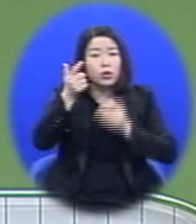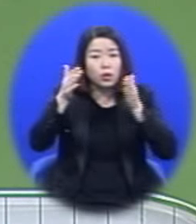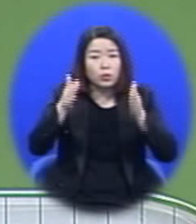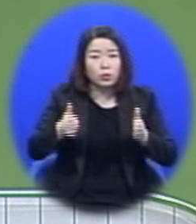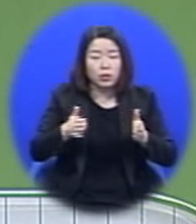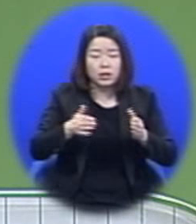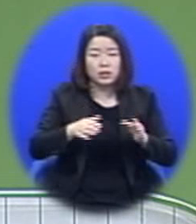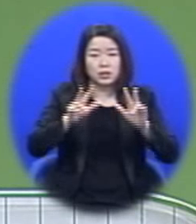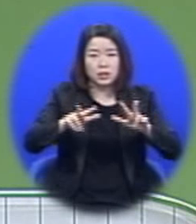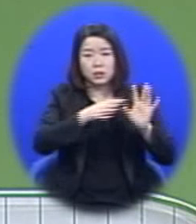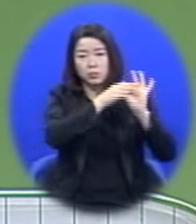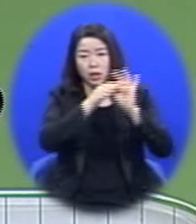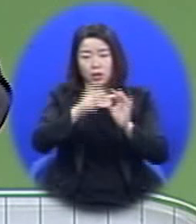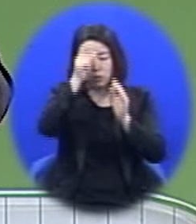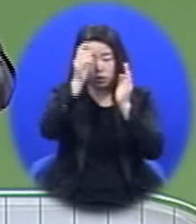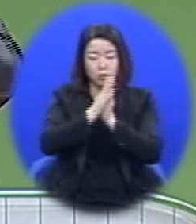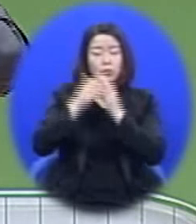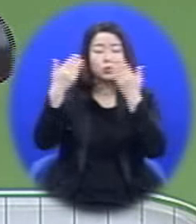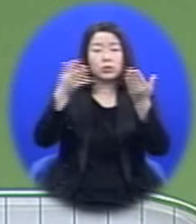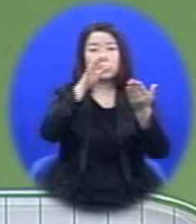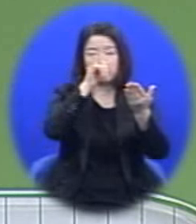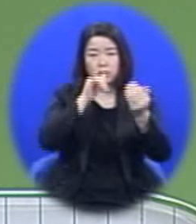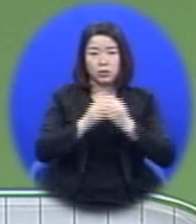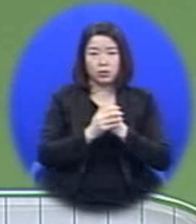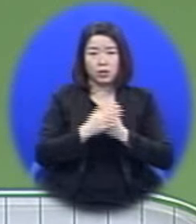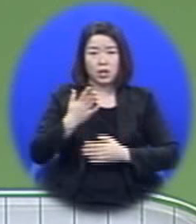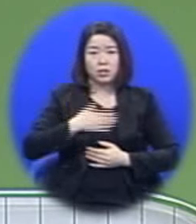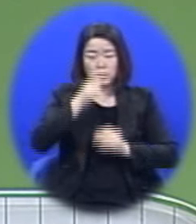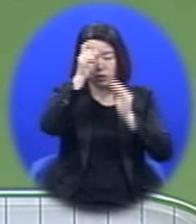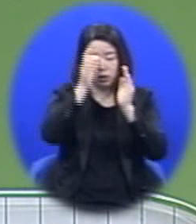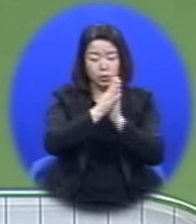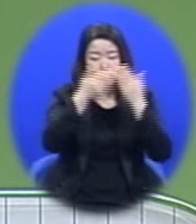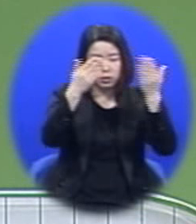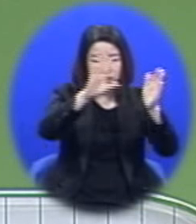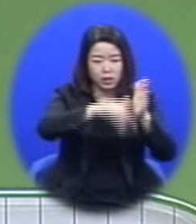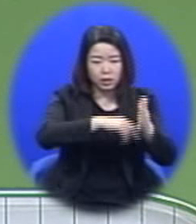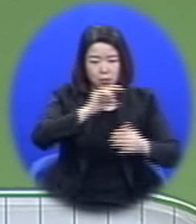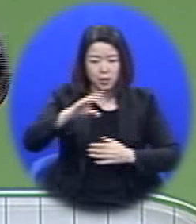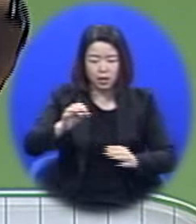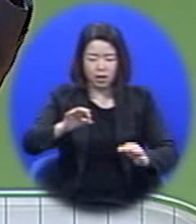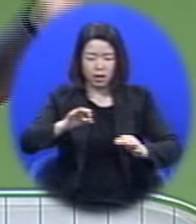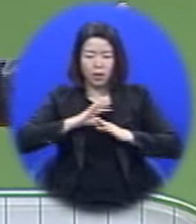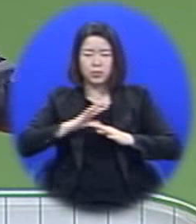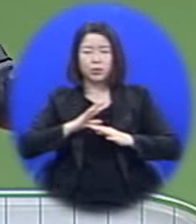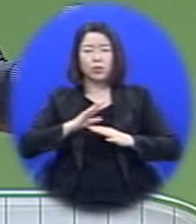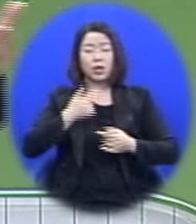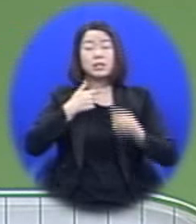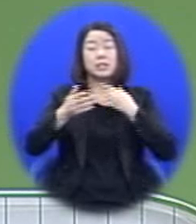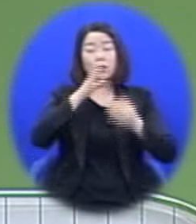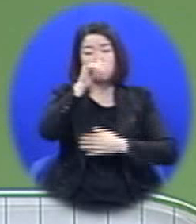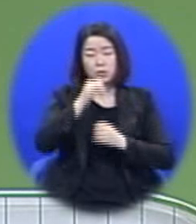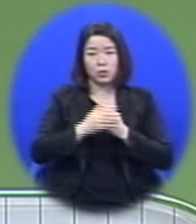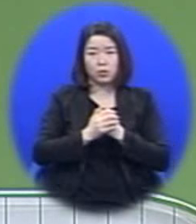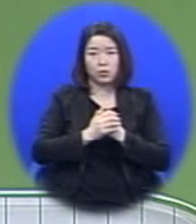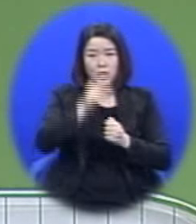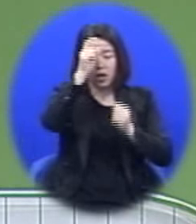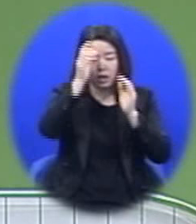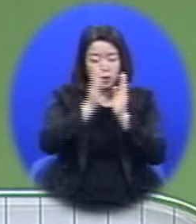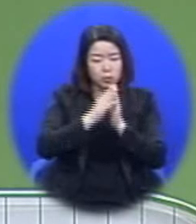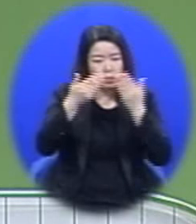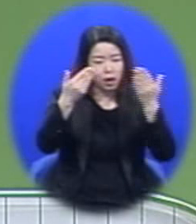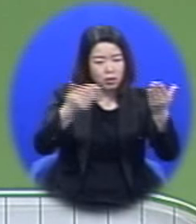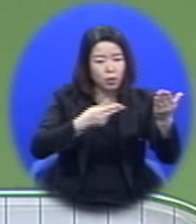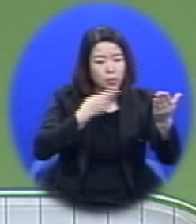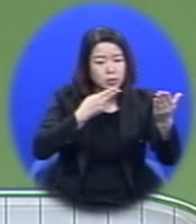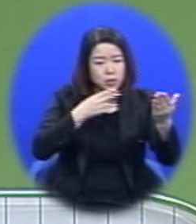있습니다. 저는 기도하면서 깜짝 놀라는 체험을 합니다. 기도를 안 했으면 도대체 어떻게 할 뻔했나